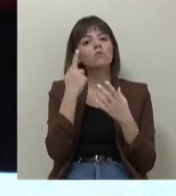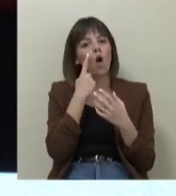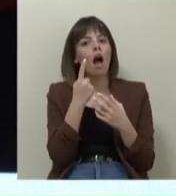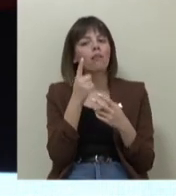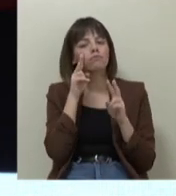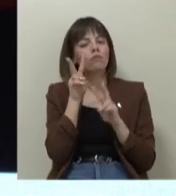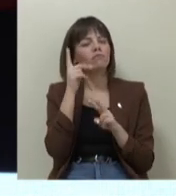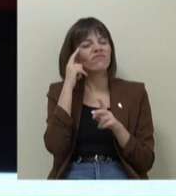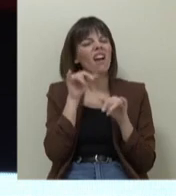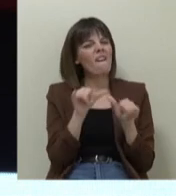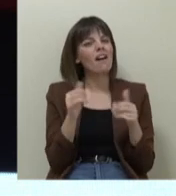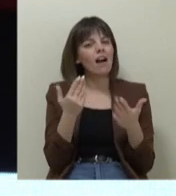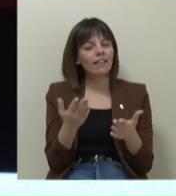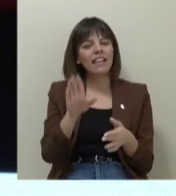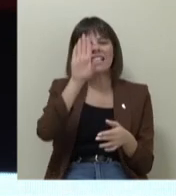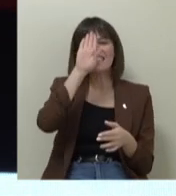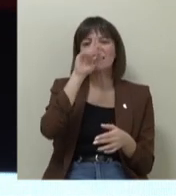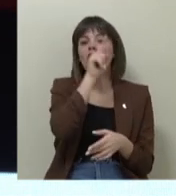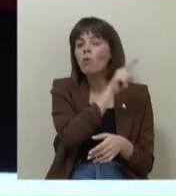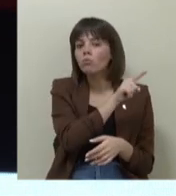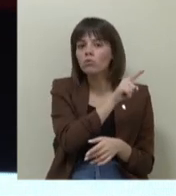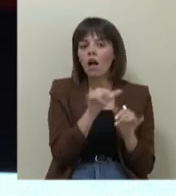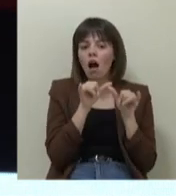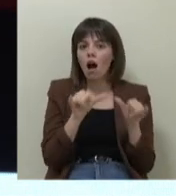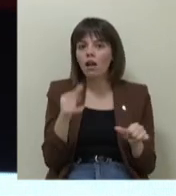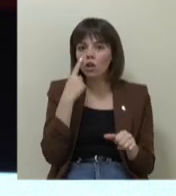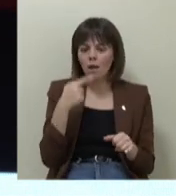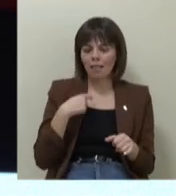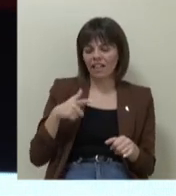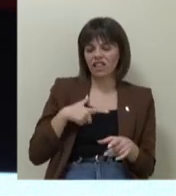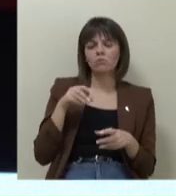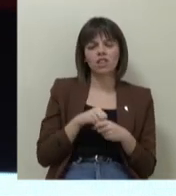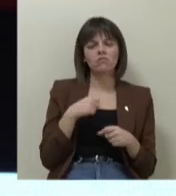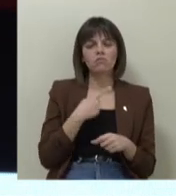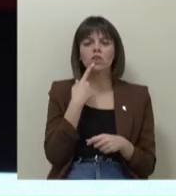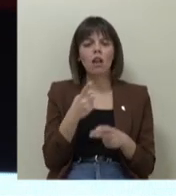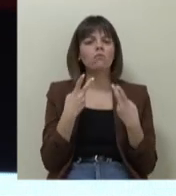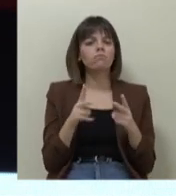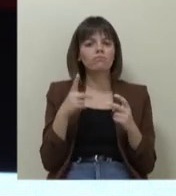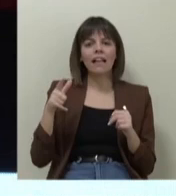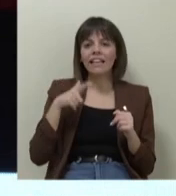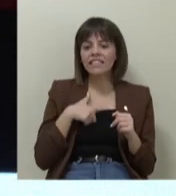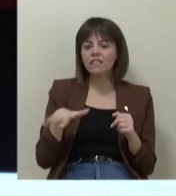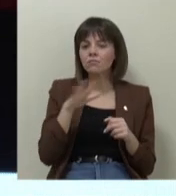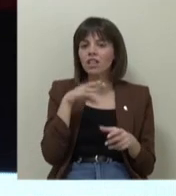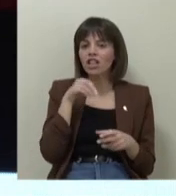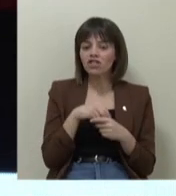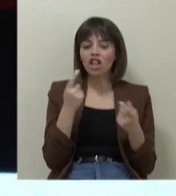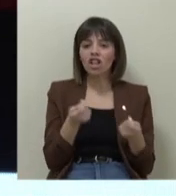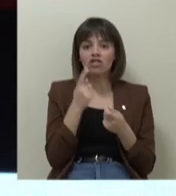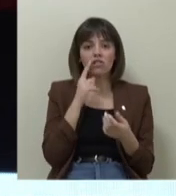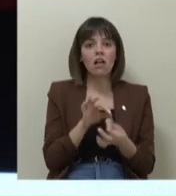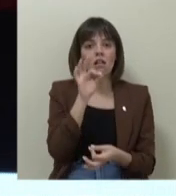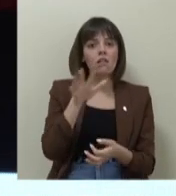da öyle. Mesela İstanbul'da aynı şeyi ben İzmir için de söyleyebilirim. Çünkü İzmir'deki iş adamları